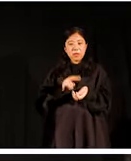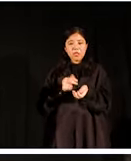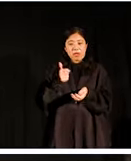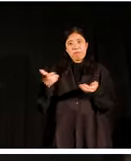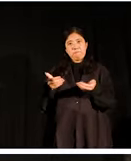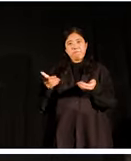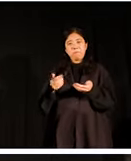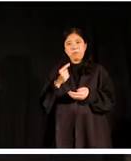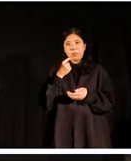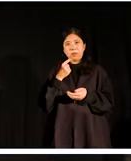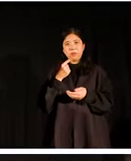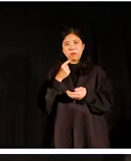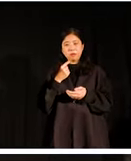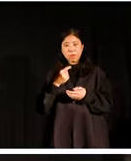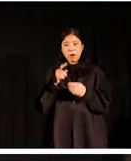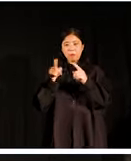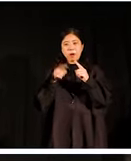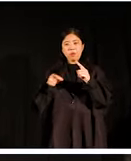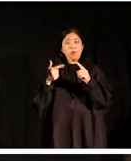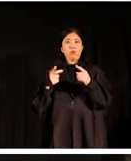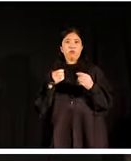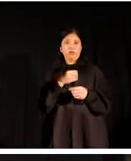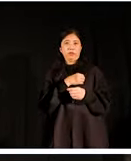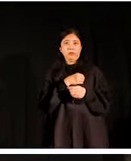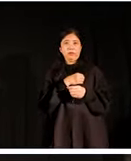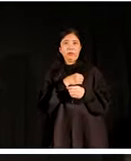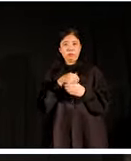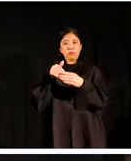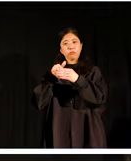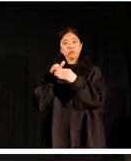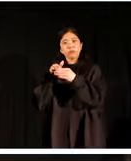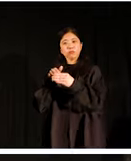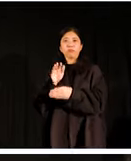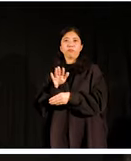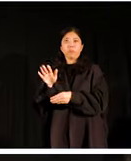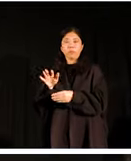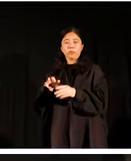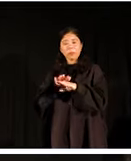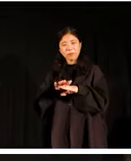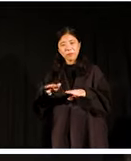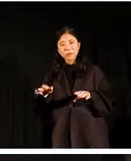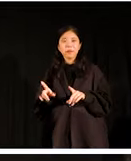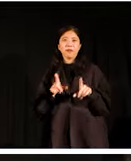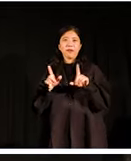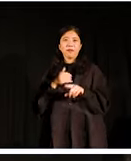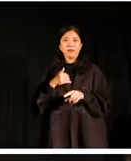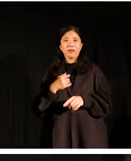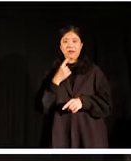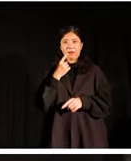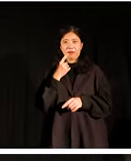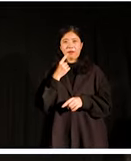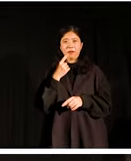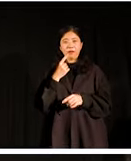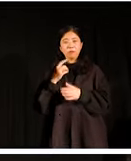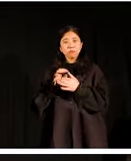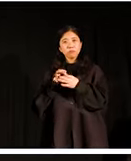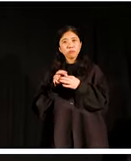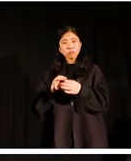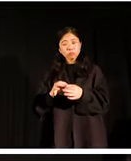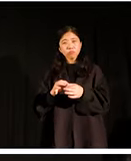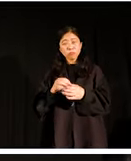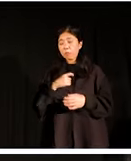でもう安定してる公務員であの給料ももちろんあのしっかりいいてますしまこのままあの全然続けていって